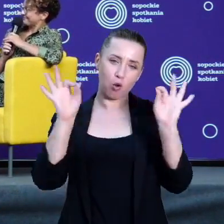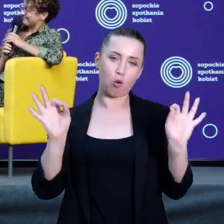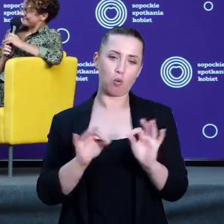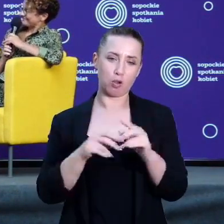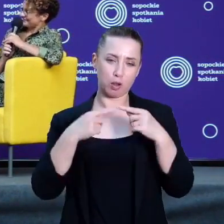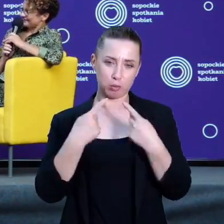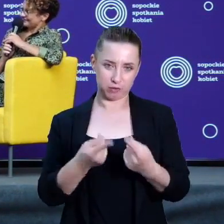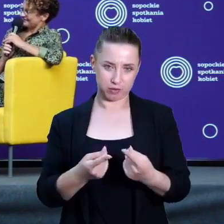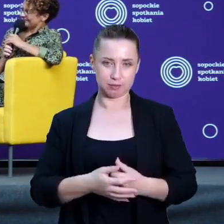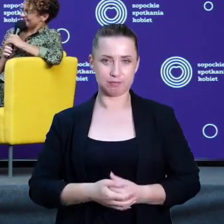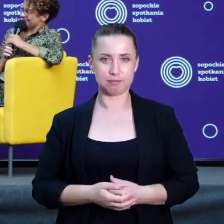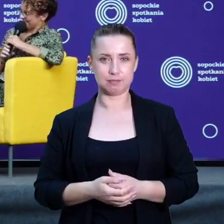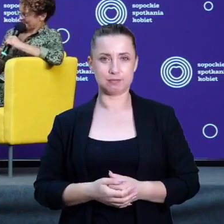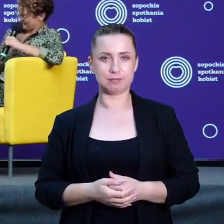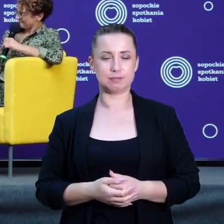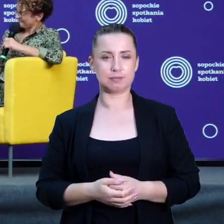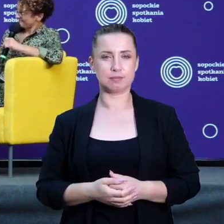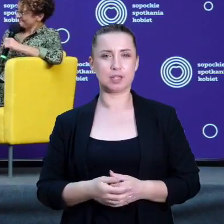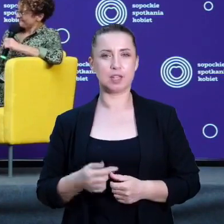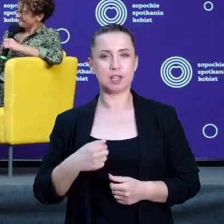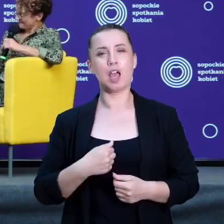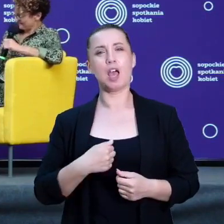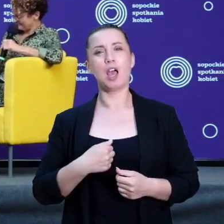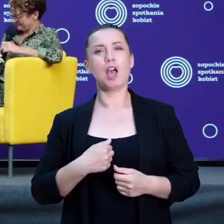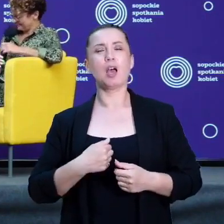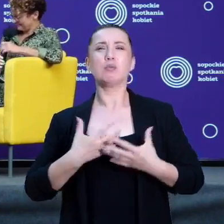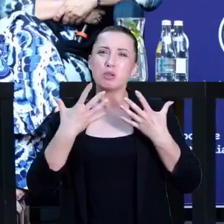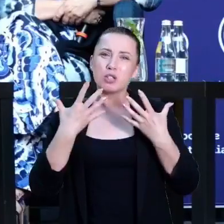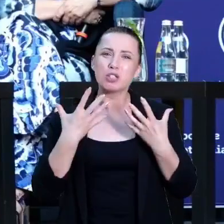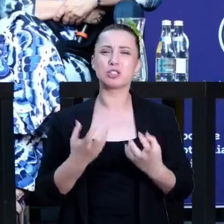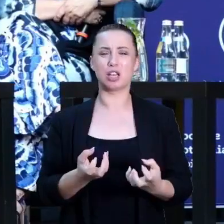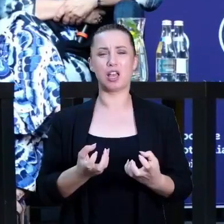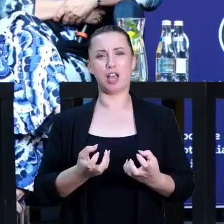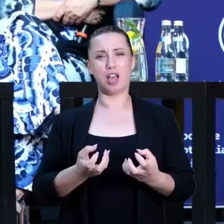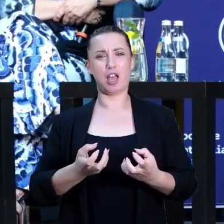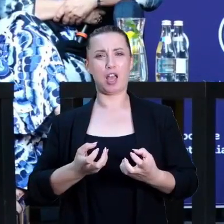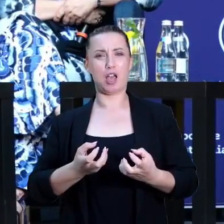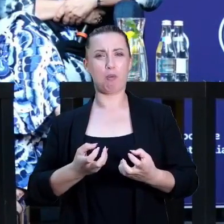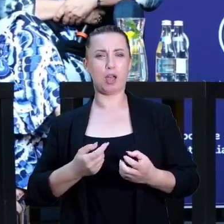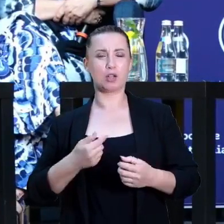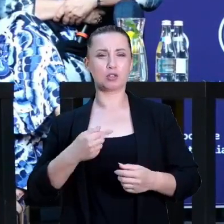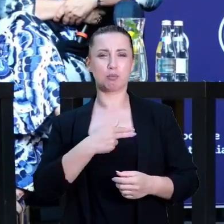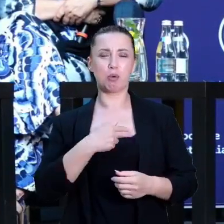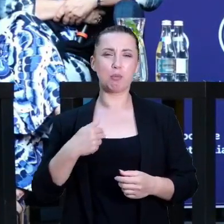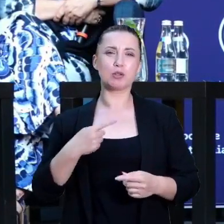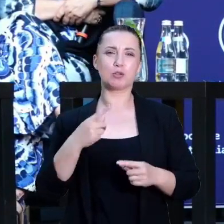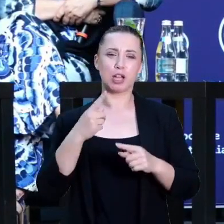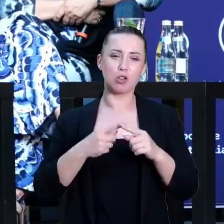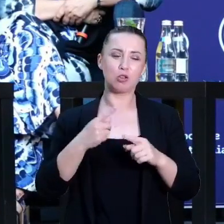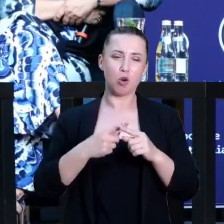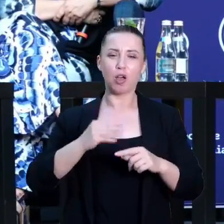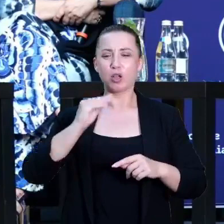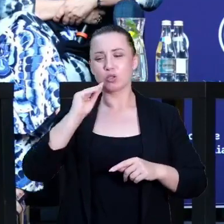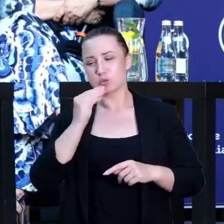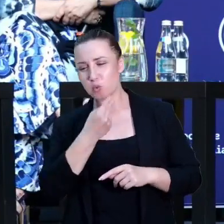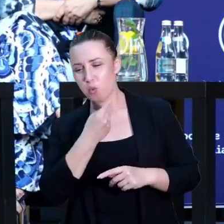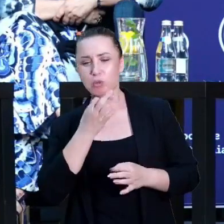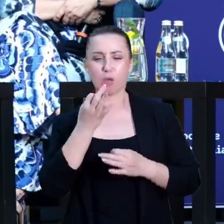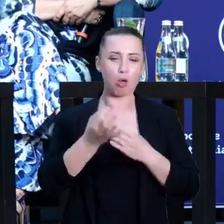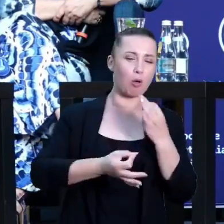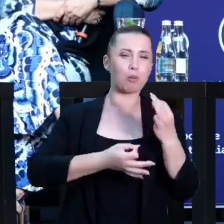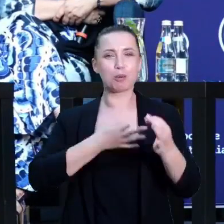podsumowanie. No nie, no właśnie, bardzo mi zależy na tym, żebyśmy troszkę żeśmy chyba tak zasmuciły